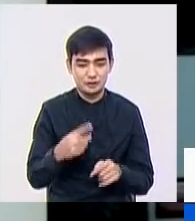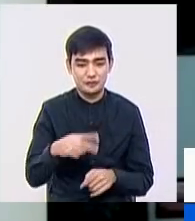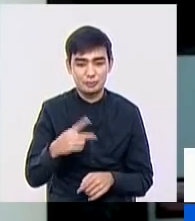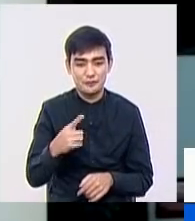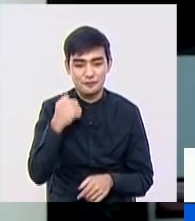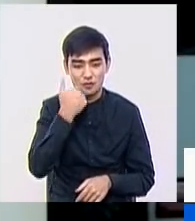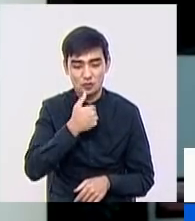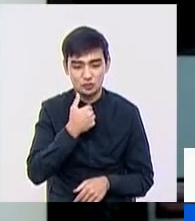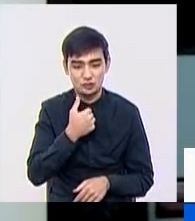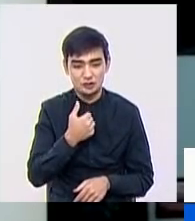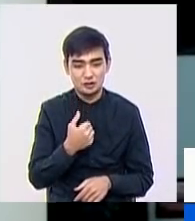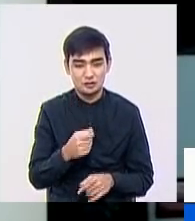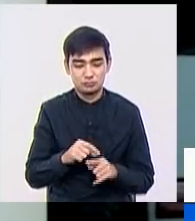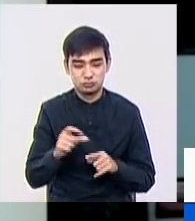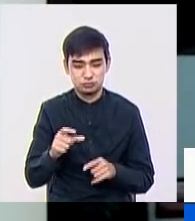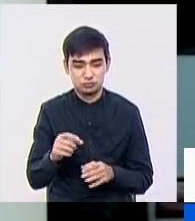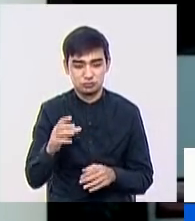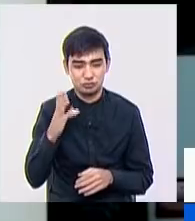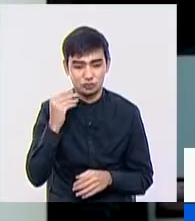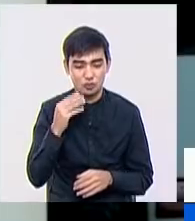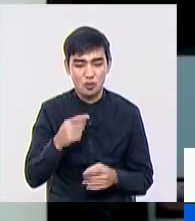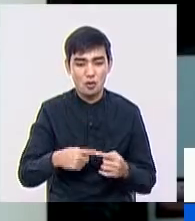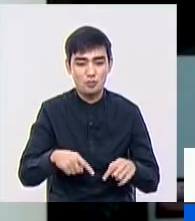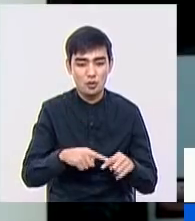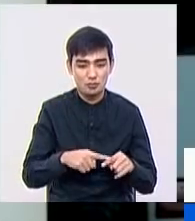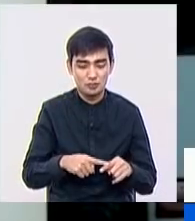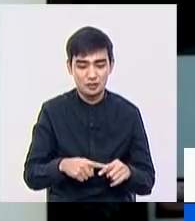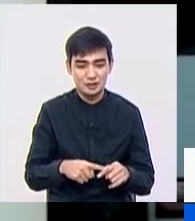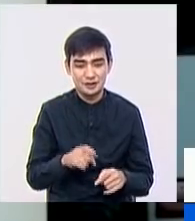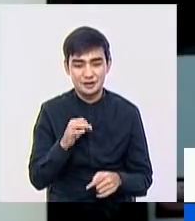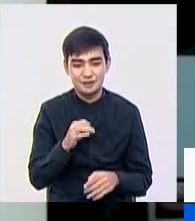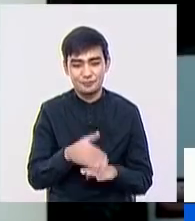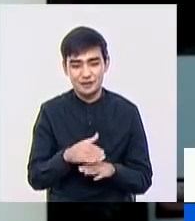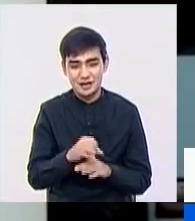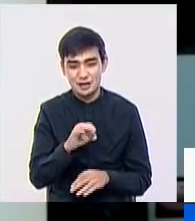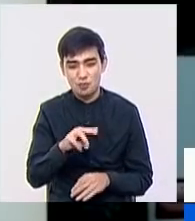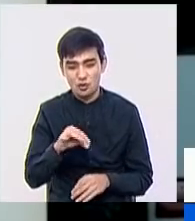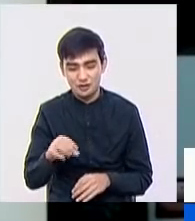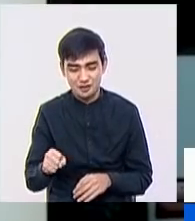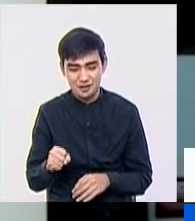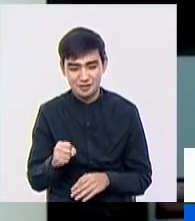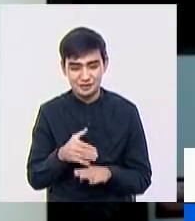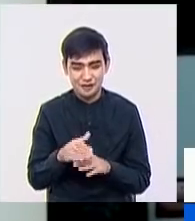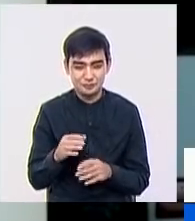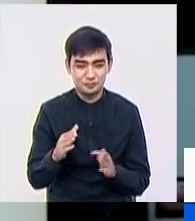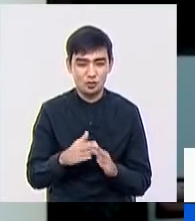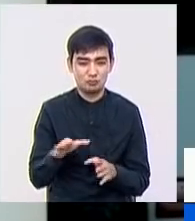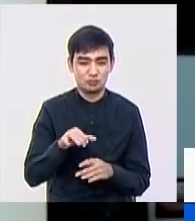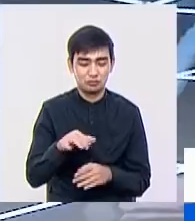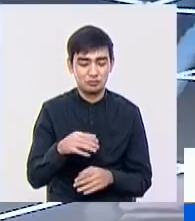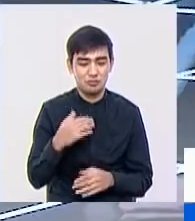году, увеличилось количество, объем ипотечных займов, объем кредитования строительства.